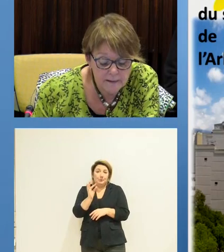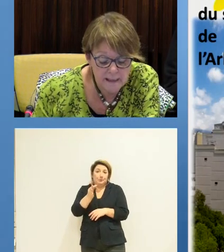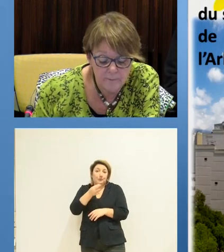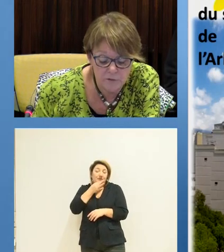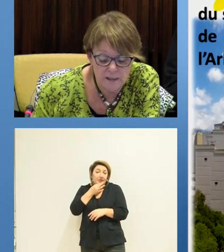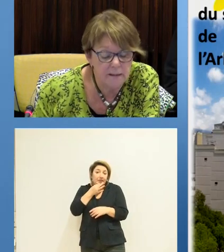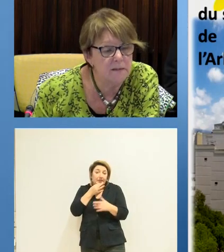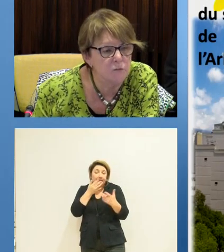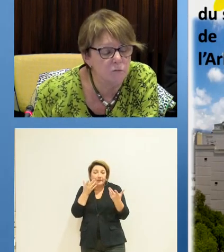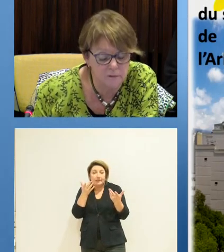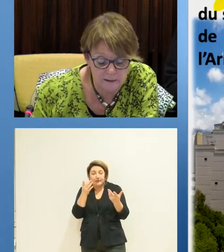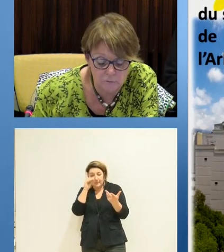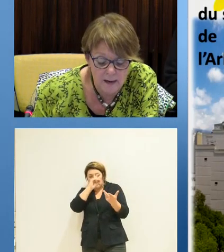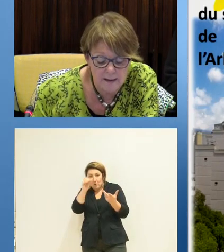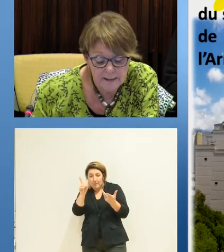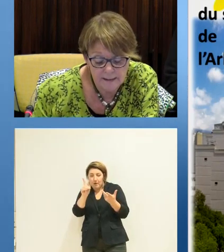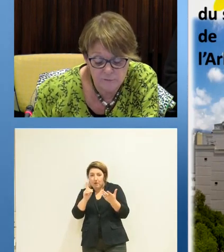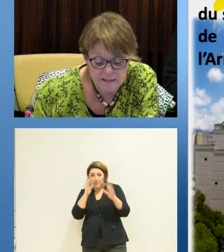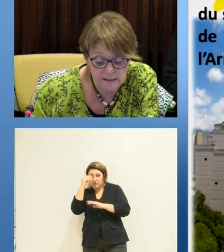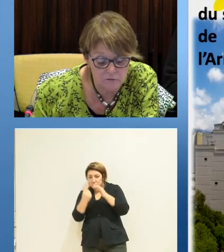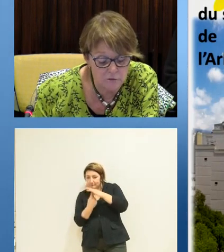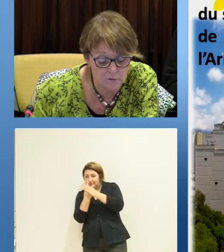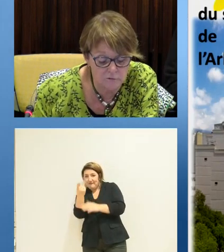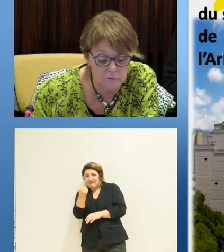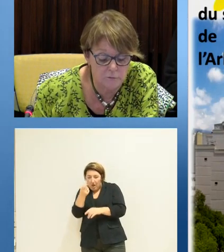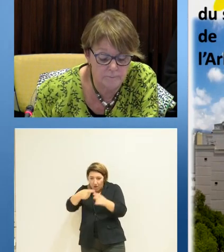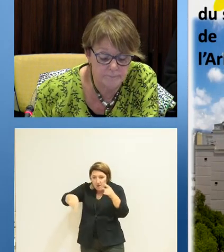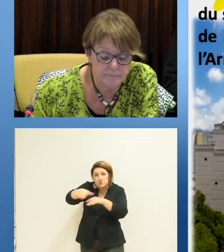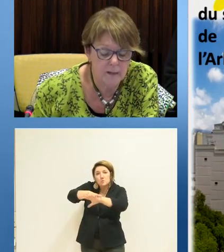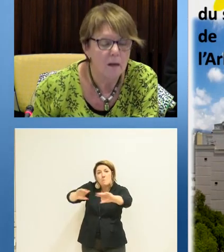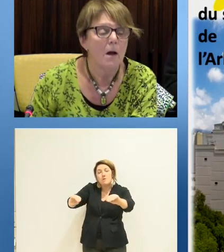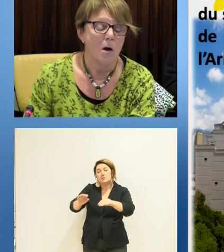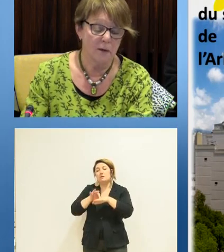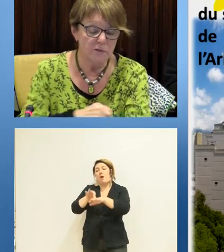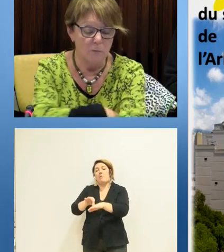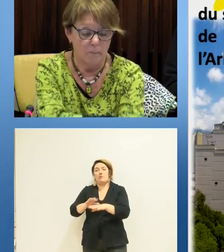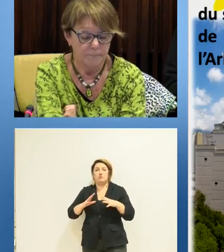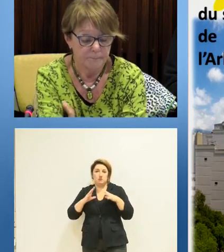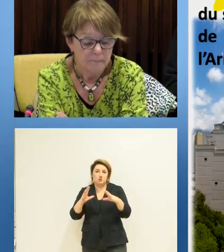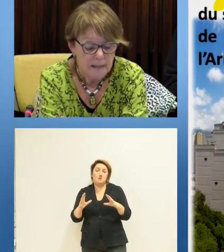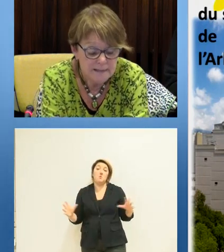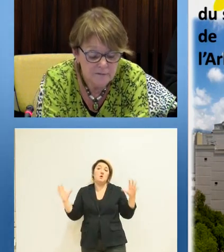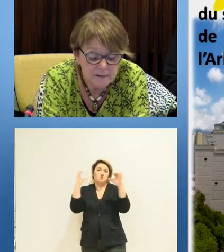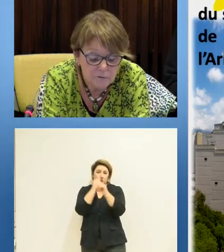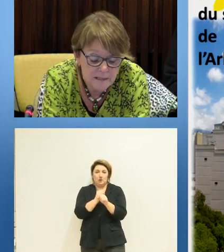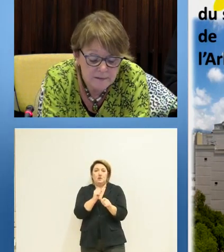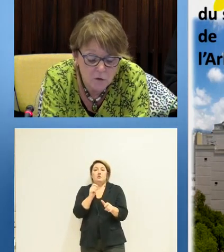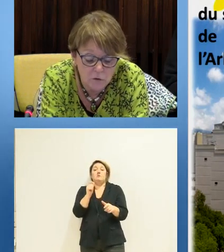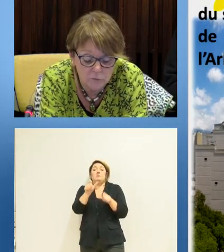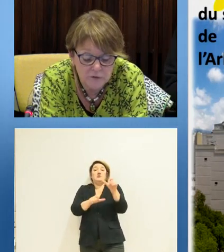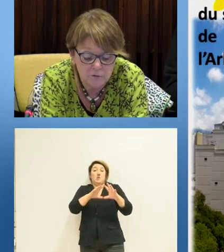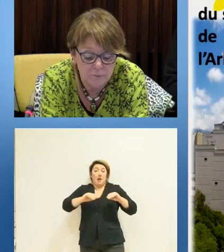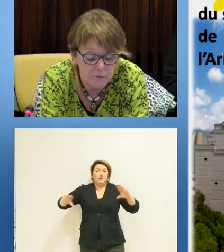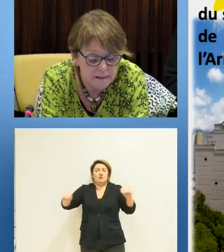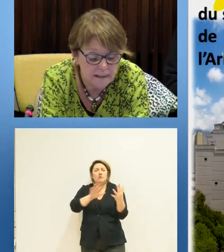accompagner un projet issu du territoire et de ses acteurs dans ce lieu en résumant les avis des noms habitants